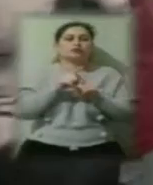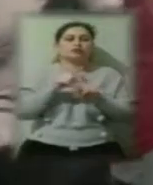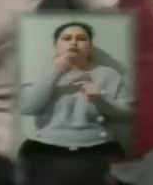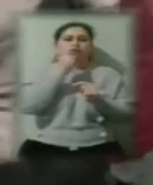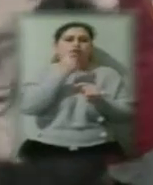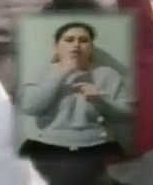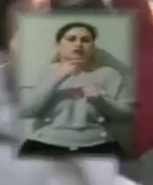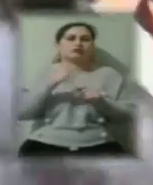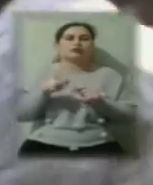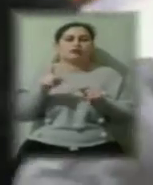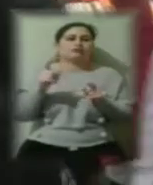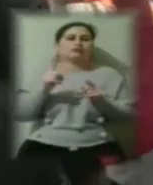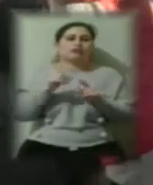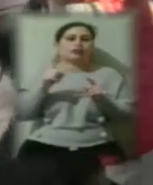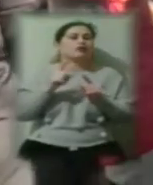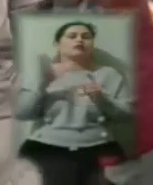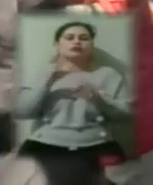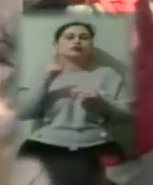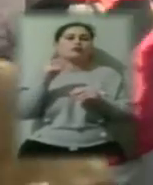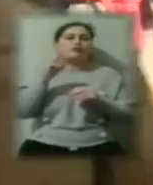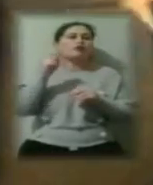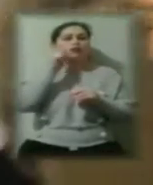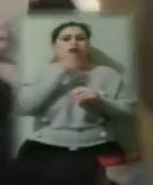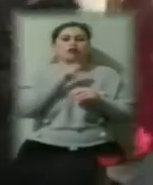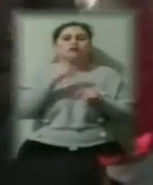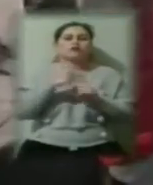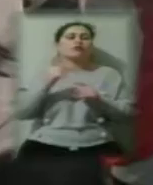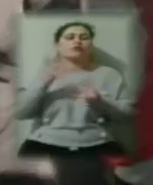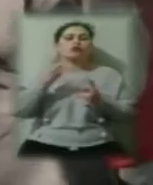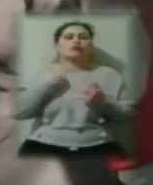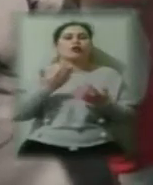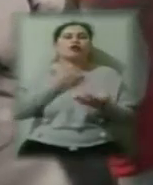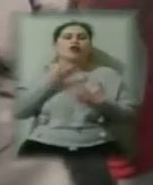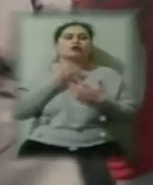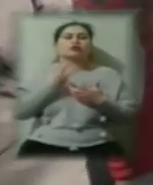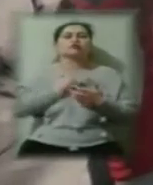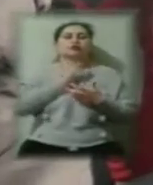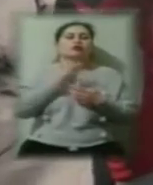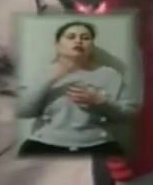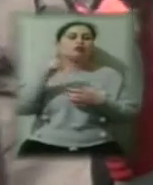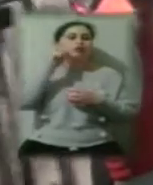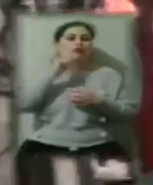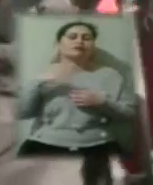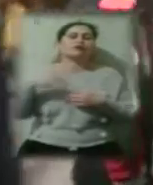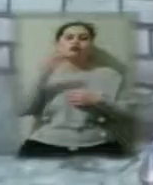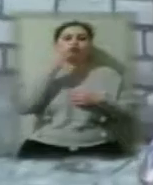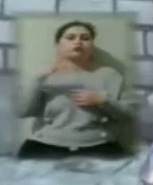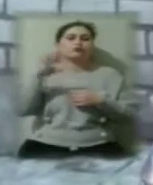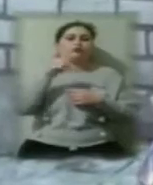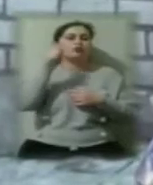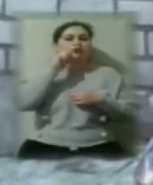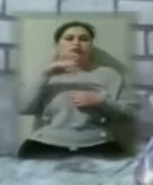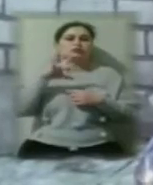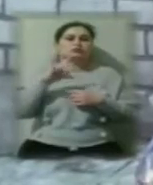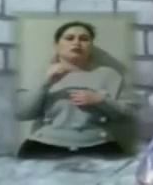насіння. Все-таки ми українці і повинні гордитися тим, що живемо на Україні і їмо справжні українські страви. Я